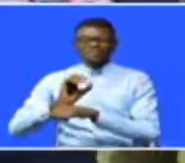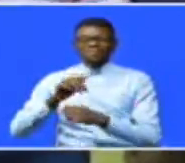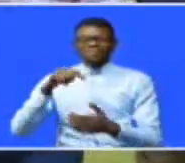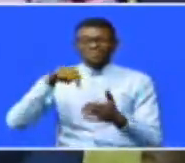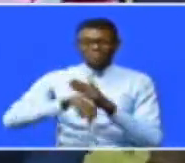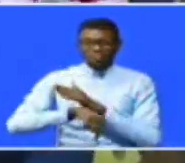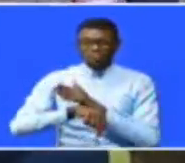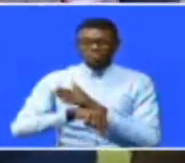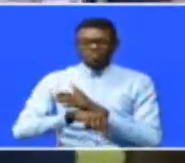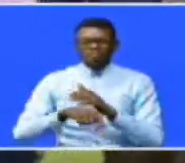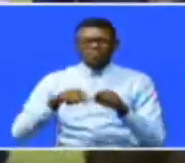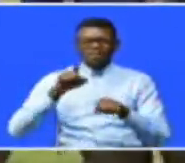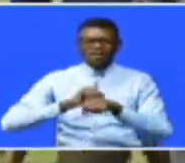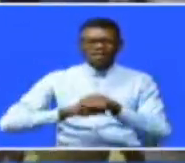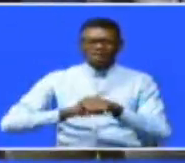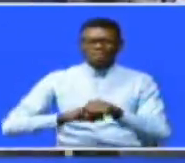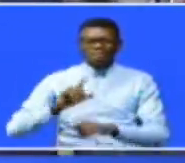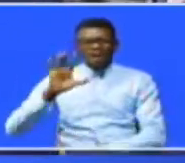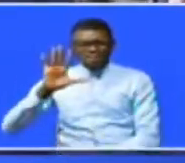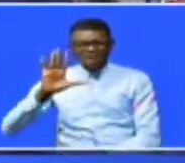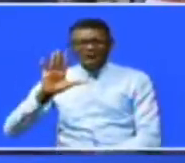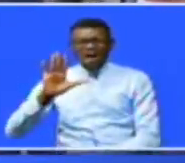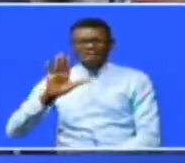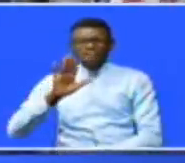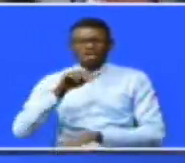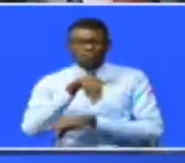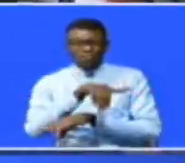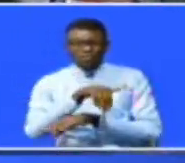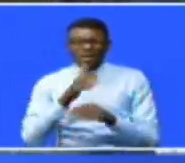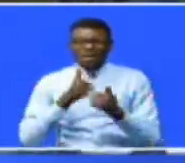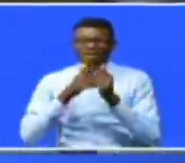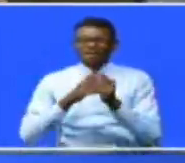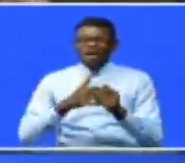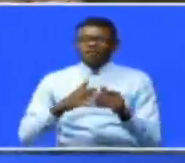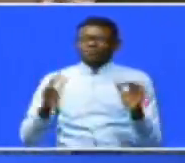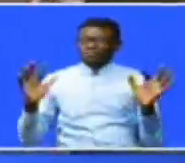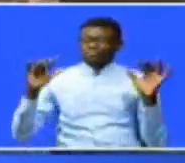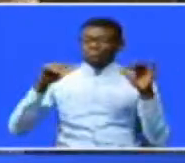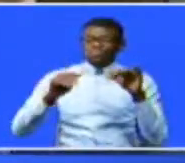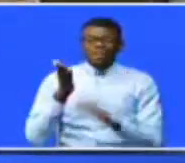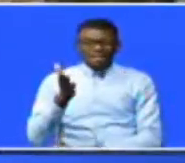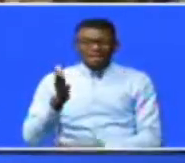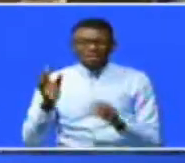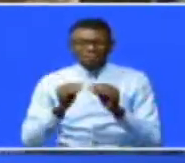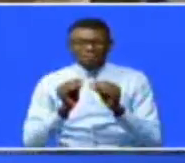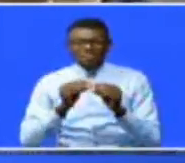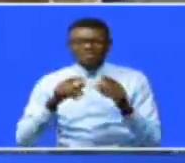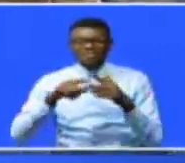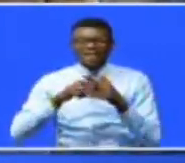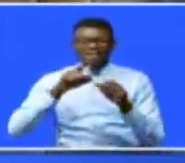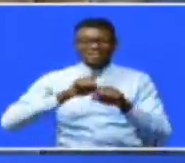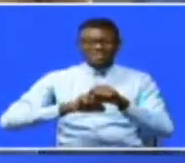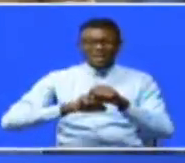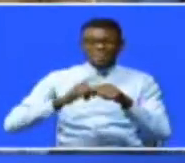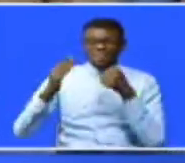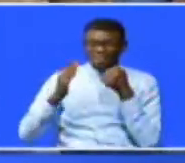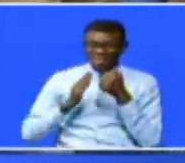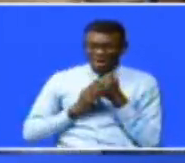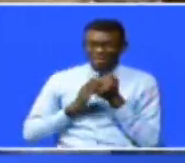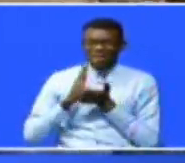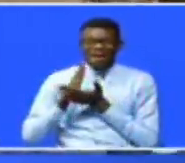Mwendo wa saa 11 alasiri, viongozi hao walijitokeza baada ya mkutano wa faraga ulioanza saa 3:30